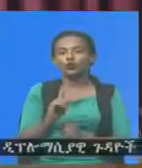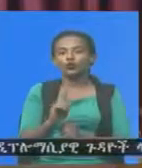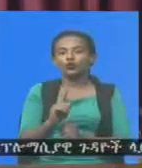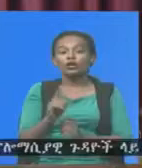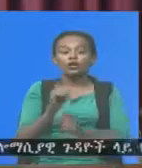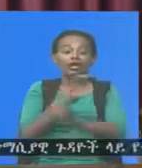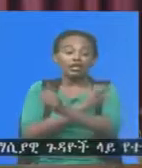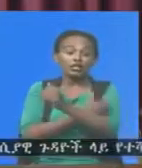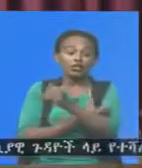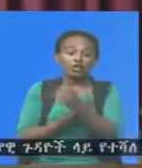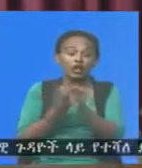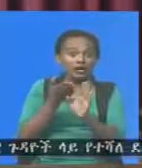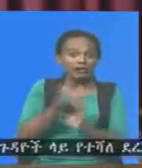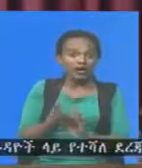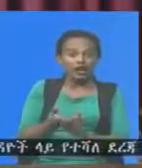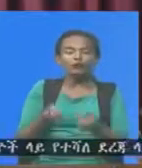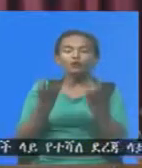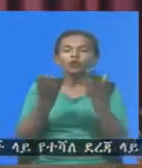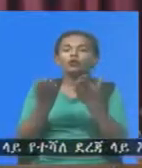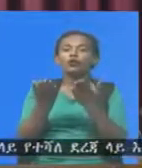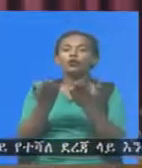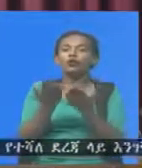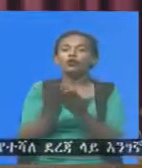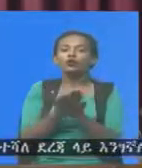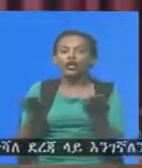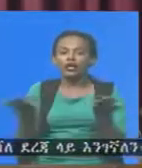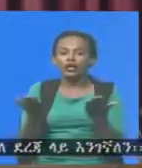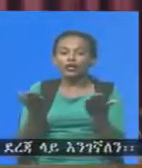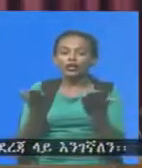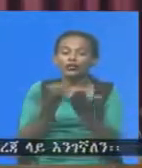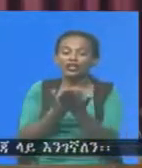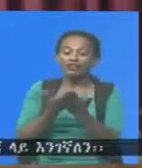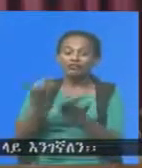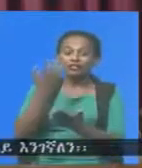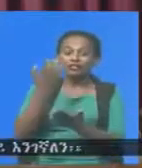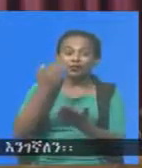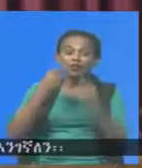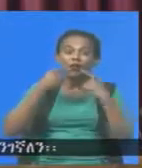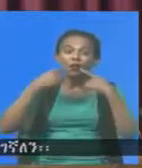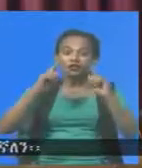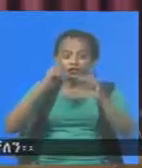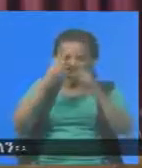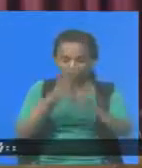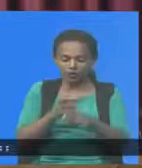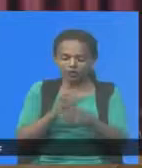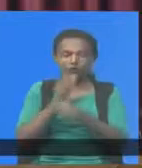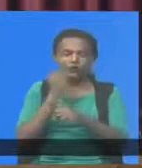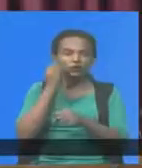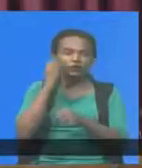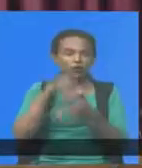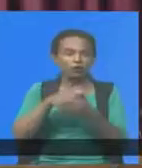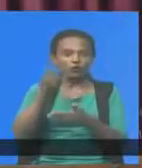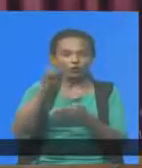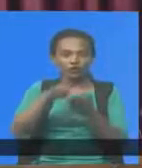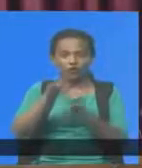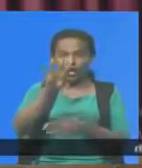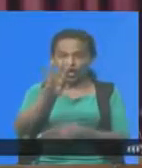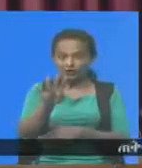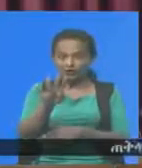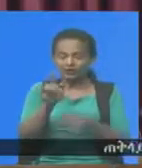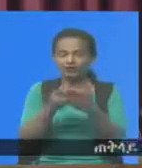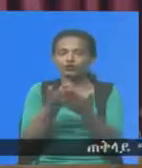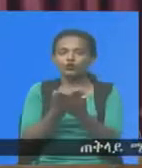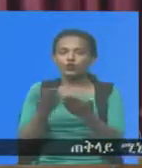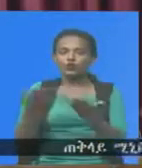ከኢነርጂ አንጻር አብዛኛው ጉዳይ በኢንቨስትመንት አዋጅ ይሄ ተከበረው ምክር ቤት ያወጣው 2004 ላይ እነዚህ ጉዳዮች